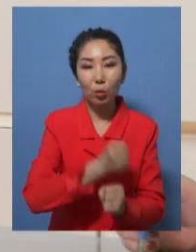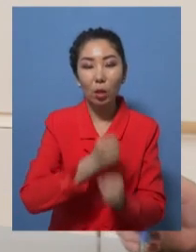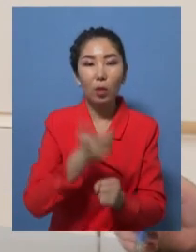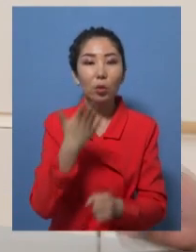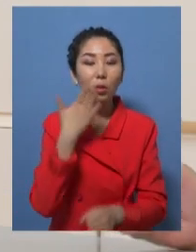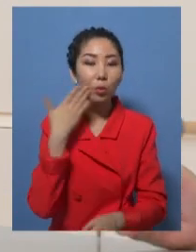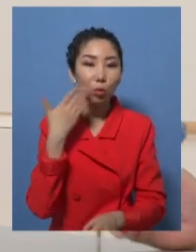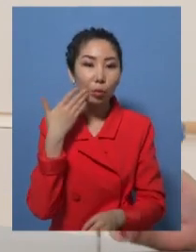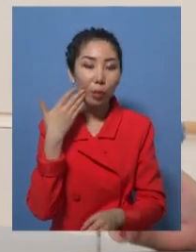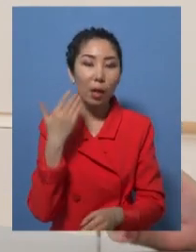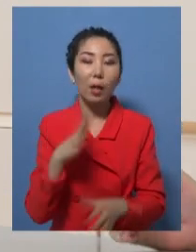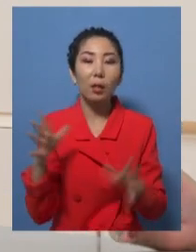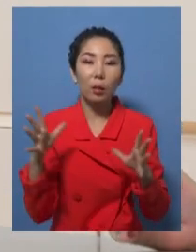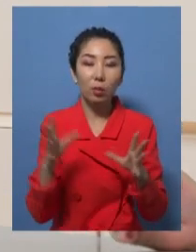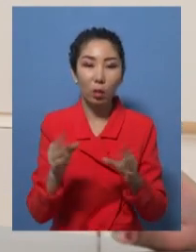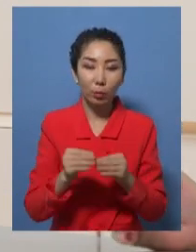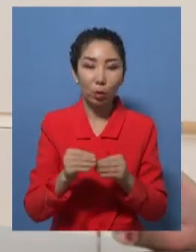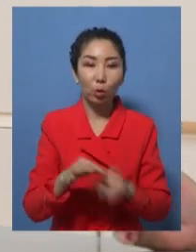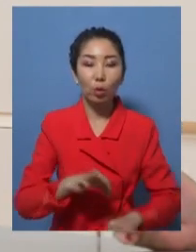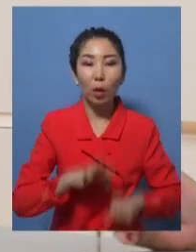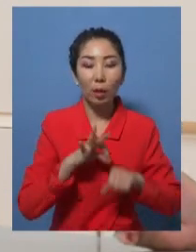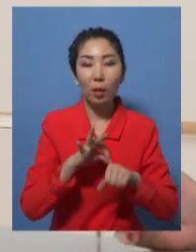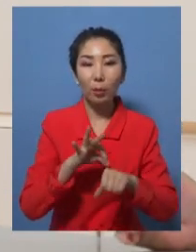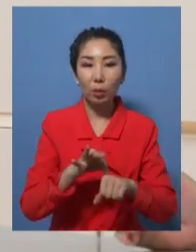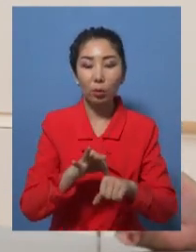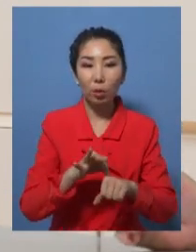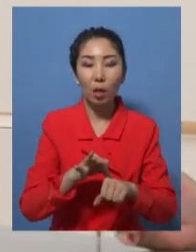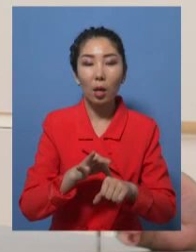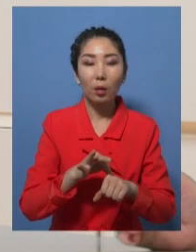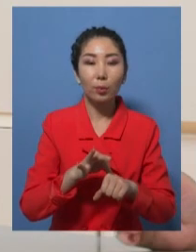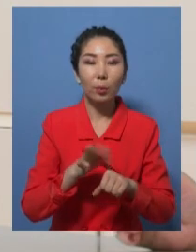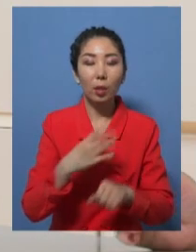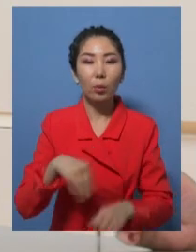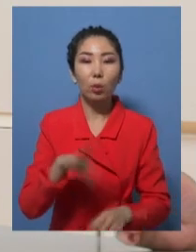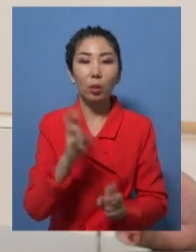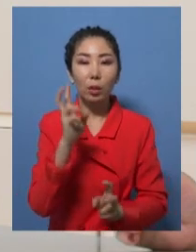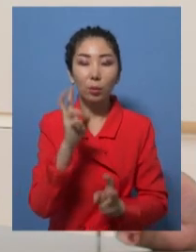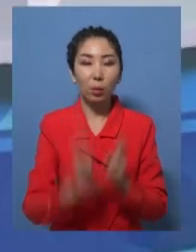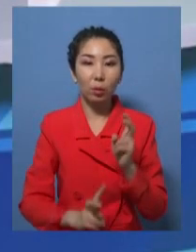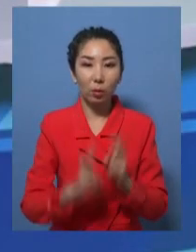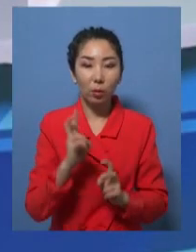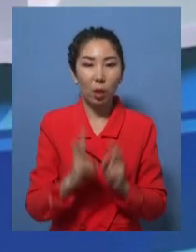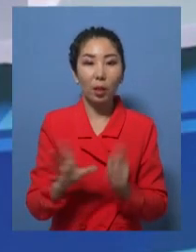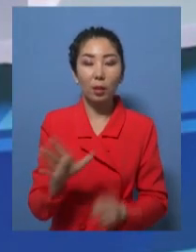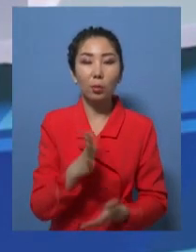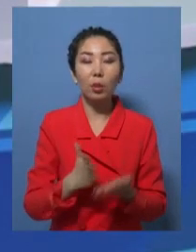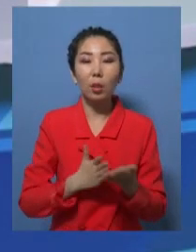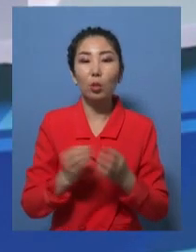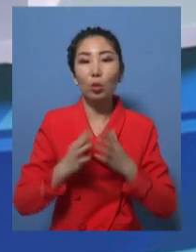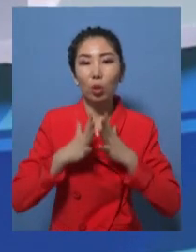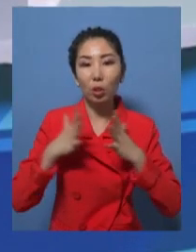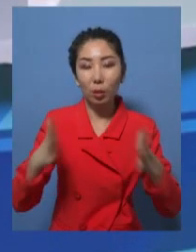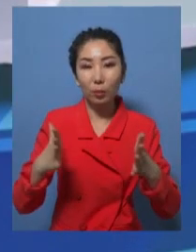жеңіл жөндеулерін жаңа жүргізу арқылы. Яғни ол кәсіпорынның кәсіп қызмет көрсету аясы